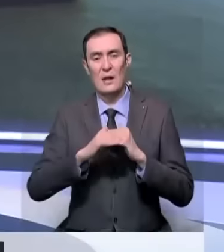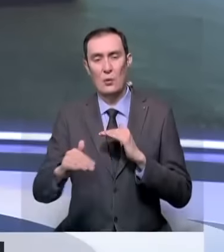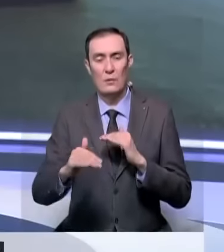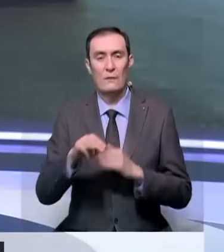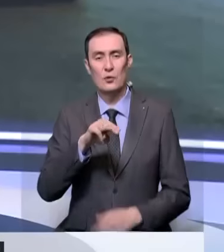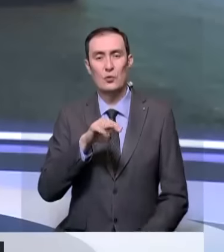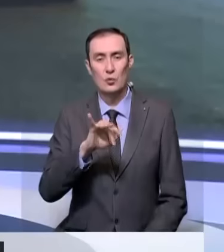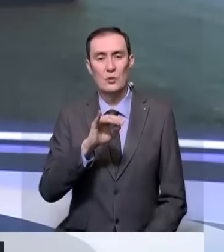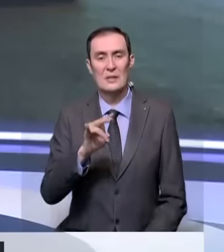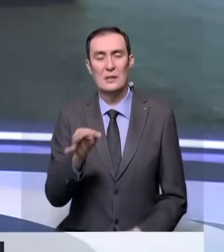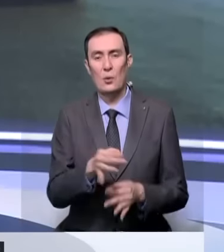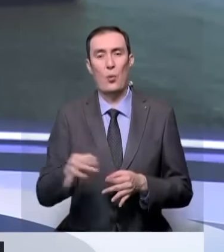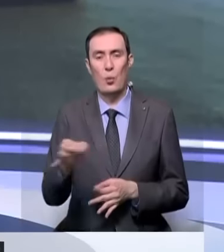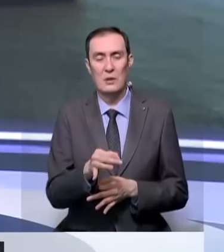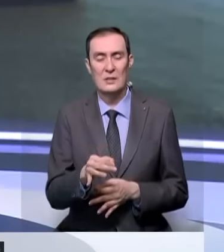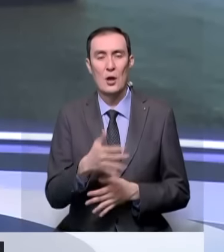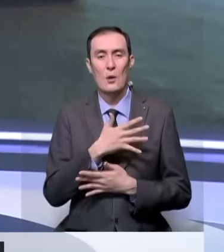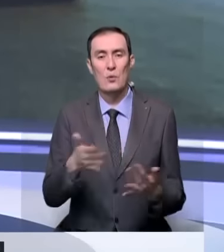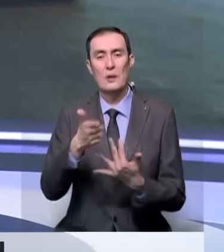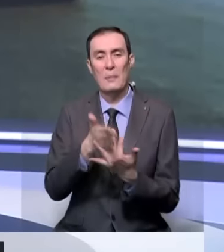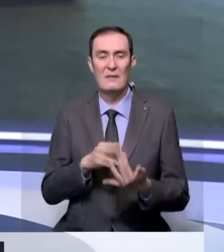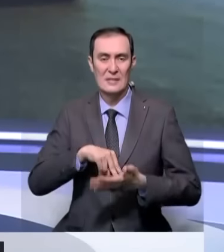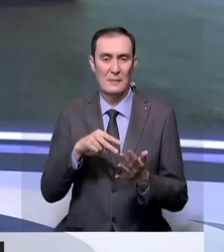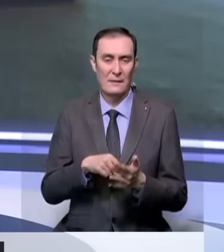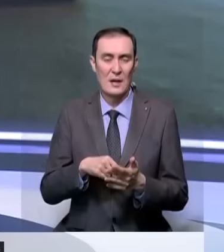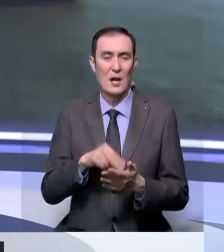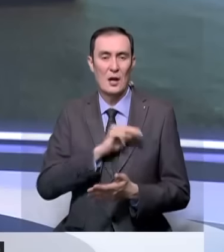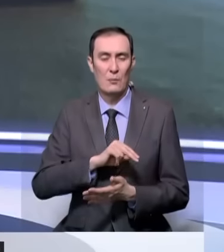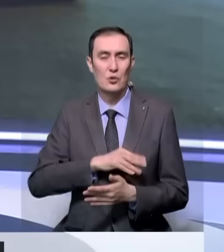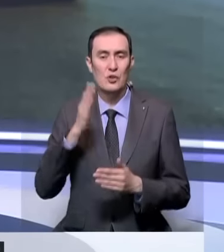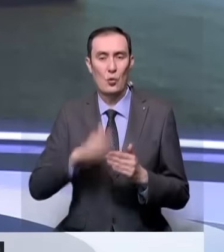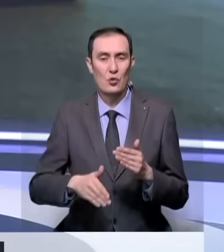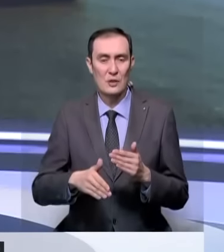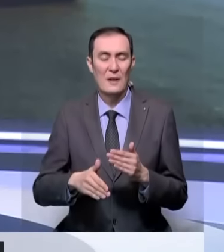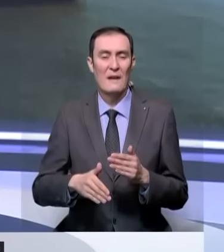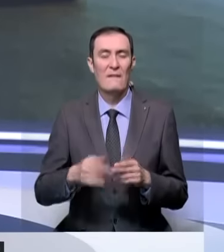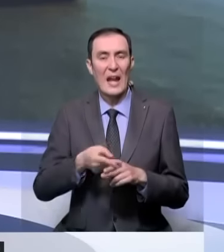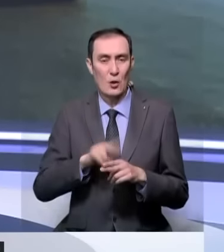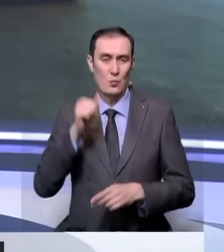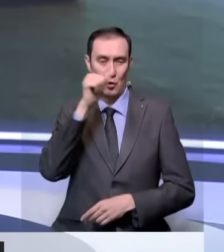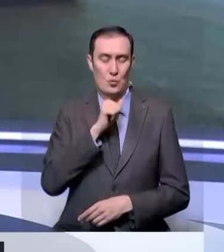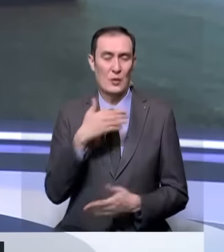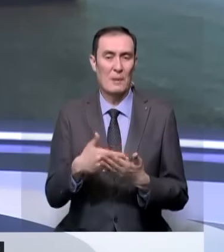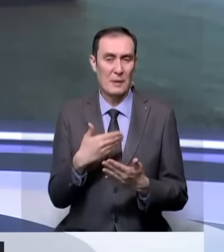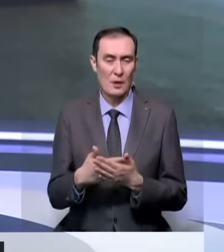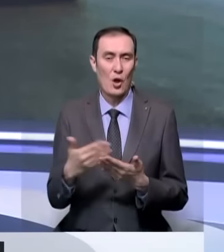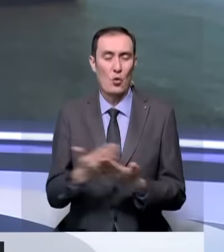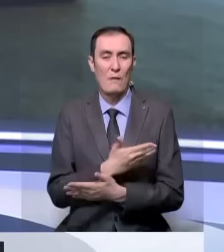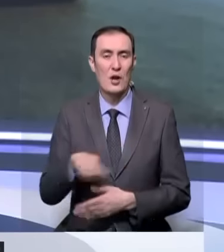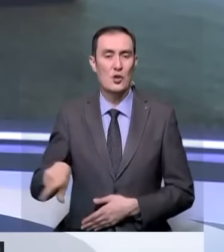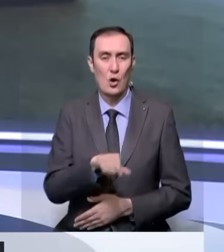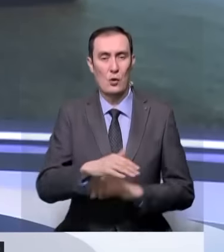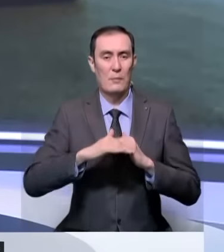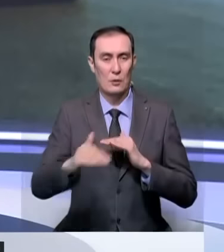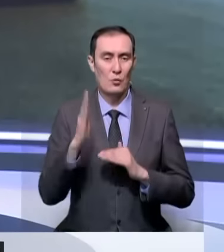в Туркестанской области. Чуть больше половины запланированного объема работ завершат уже к концу года. В частности, новое дорожное